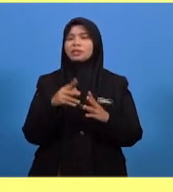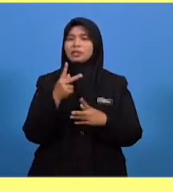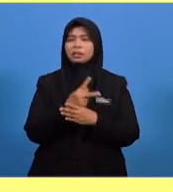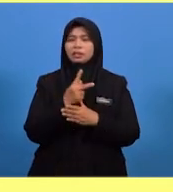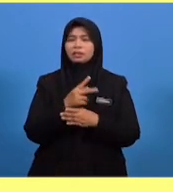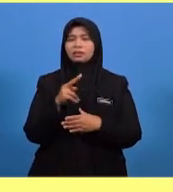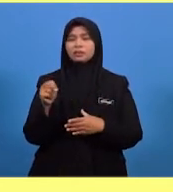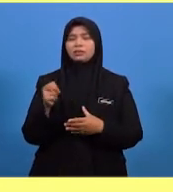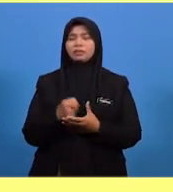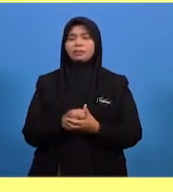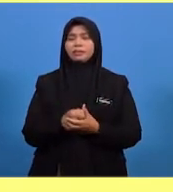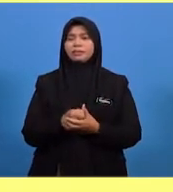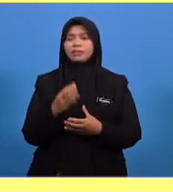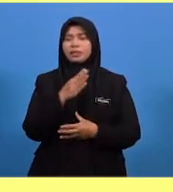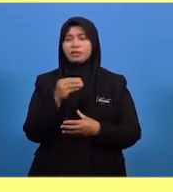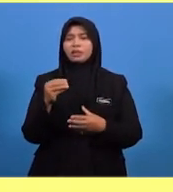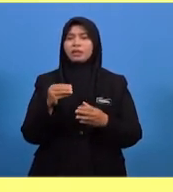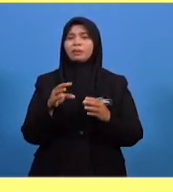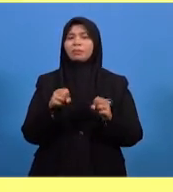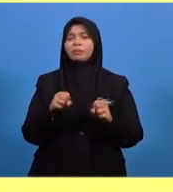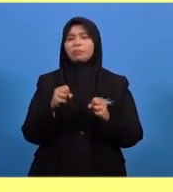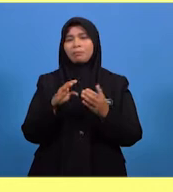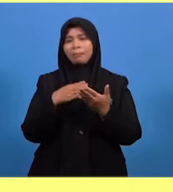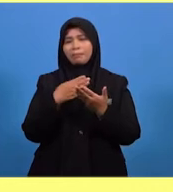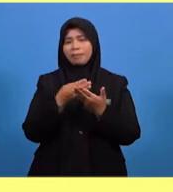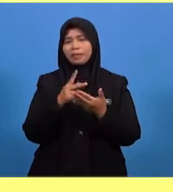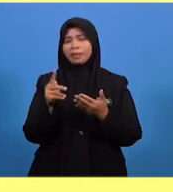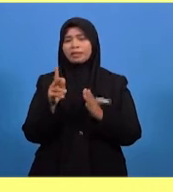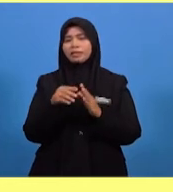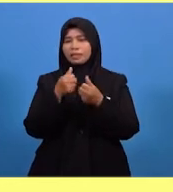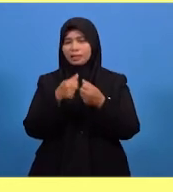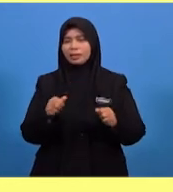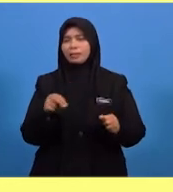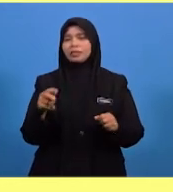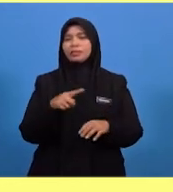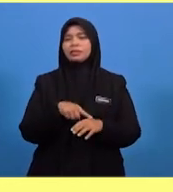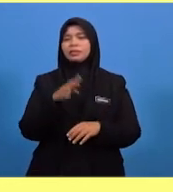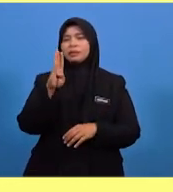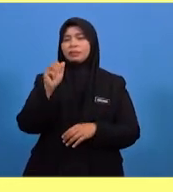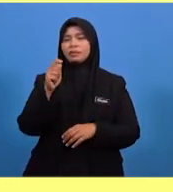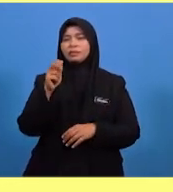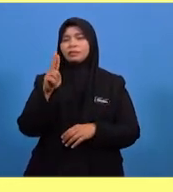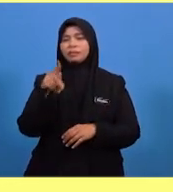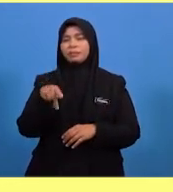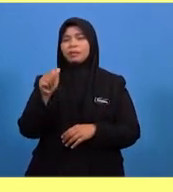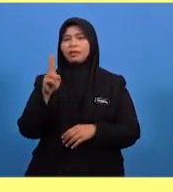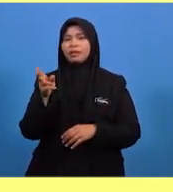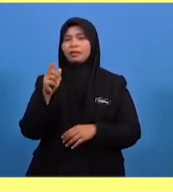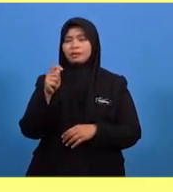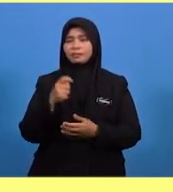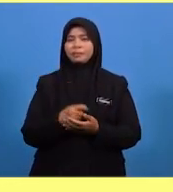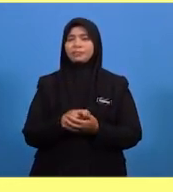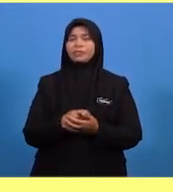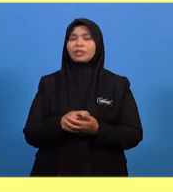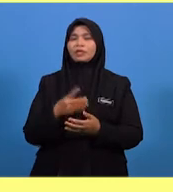kekacauan dan memulihkan keamanan di bathtub Hai dato' onn